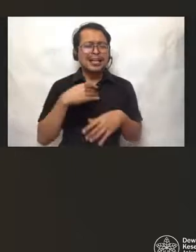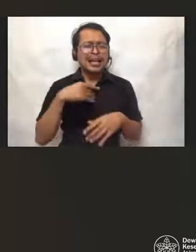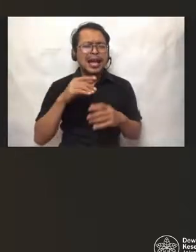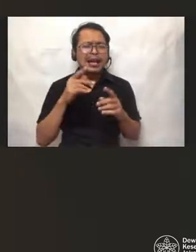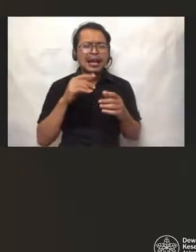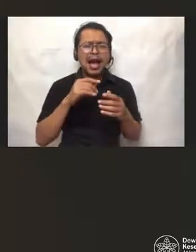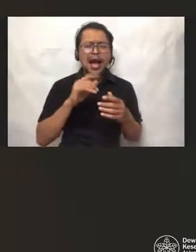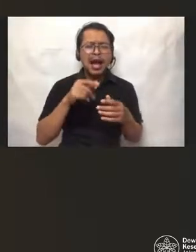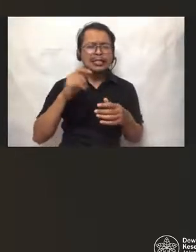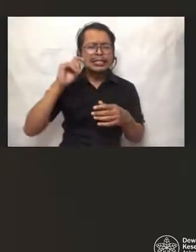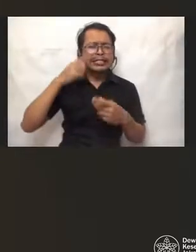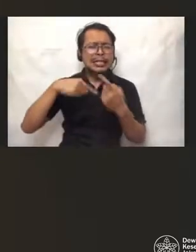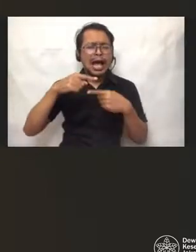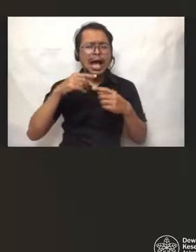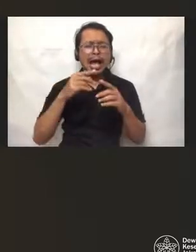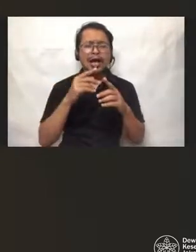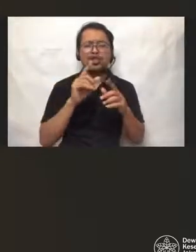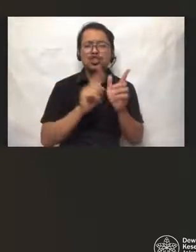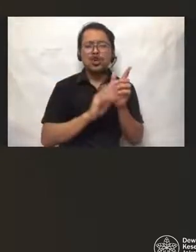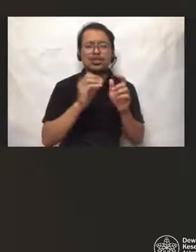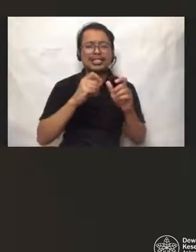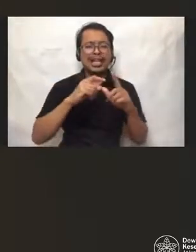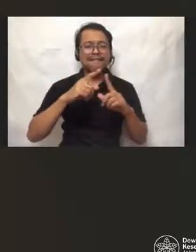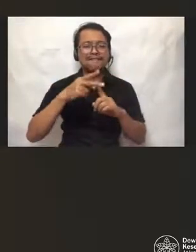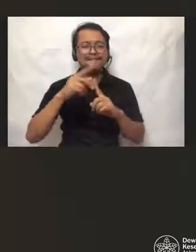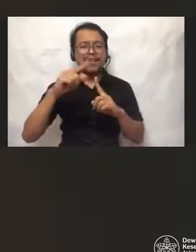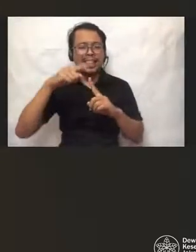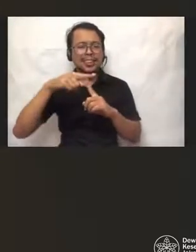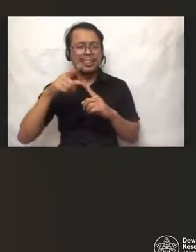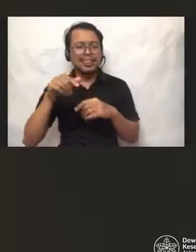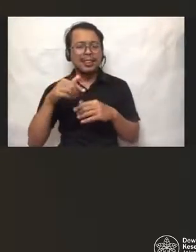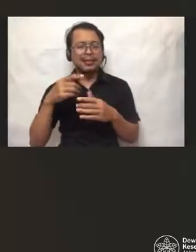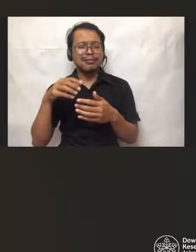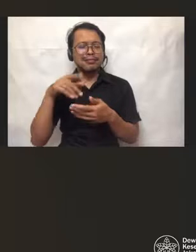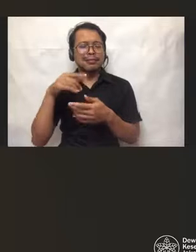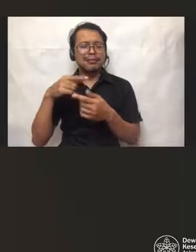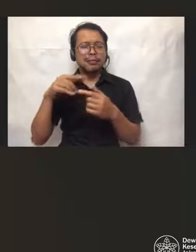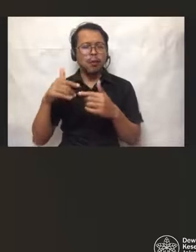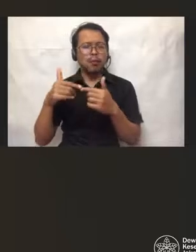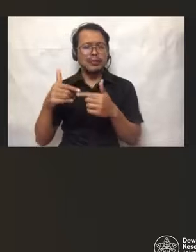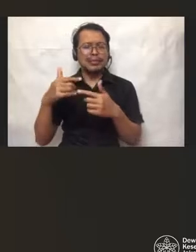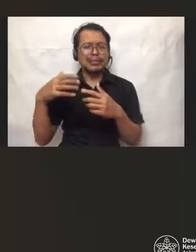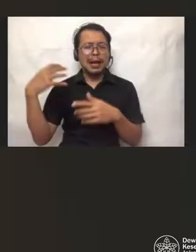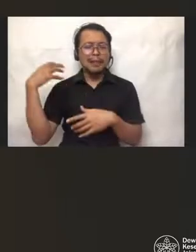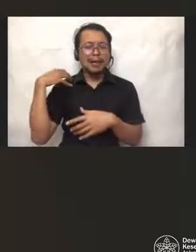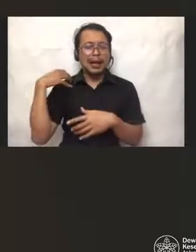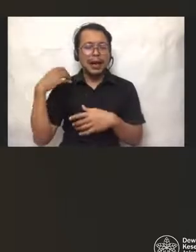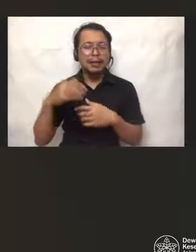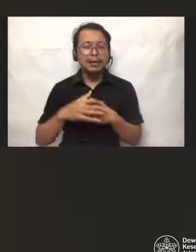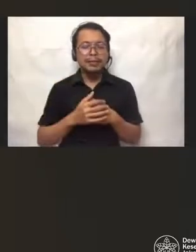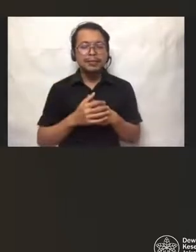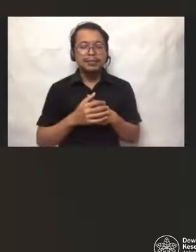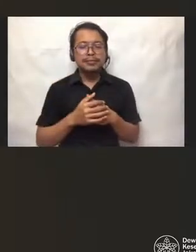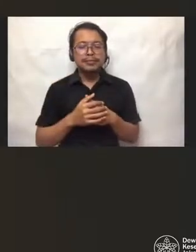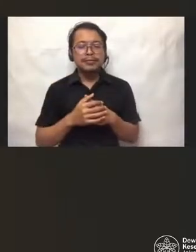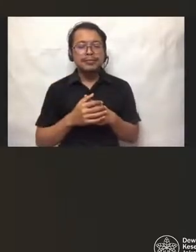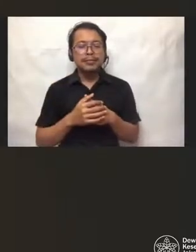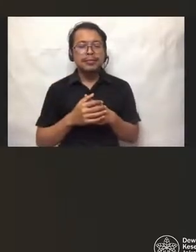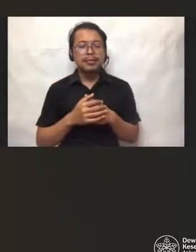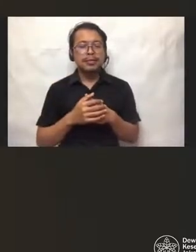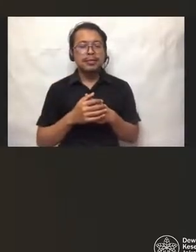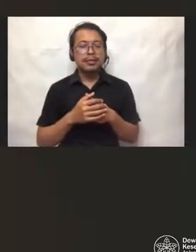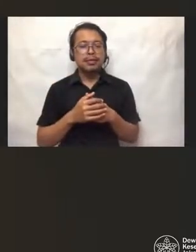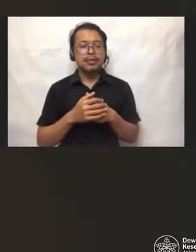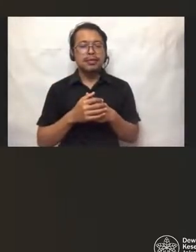bus di Amerika Serikat. Tapi bagi saya kejadian ini lebih mengesankan. Ini jelas memenuhi kriteria